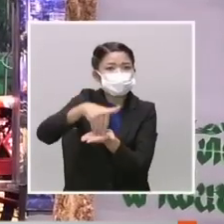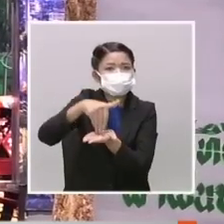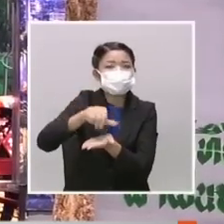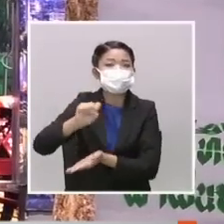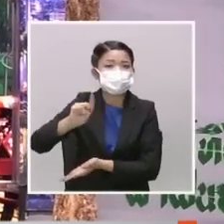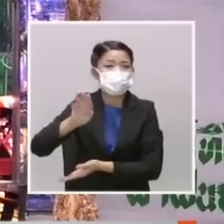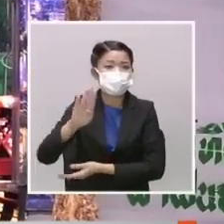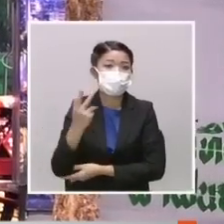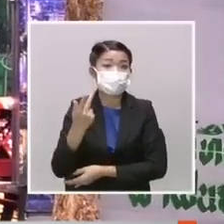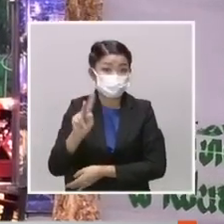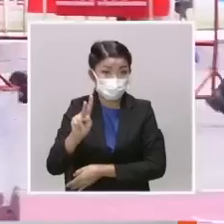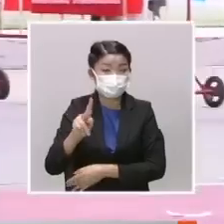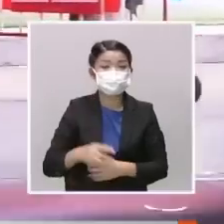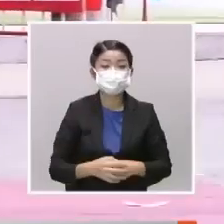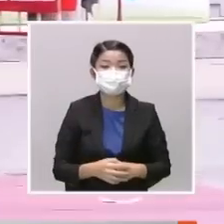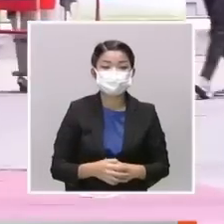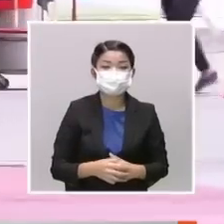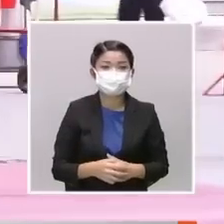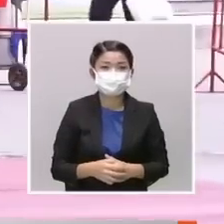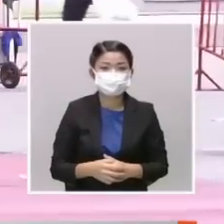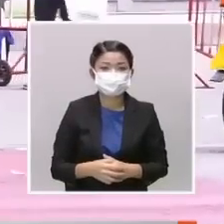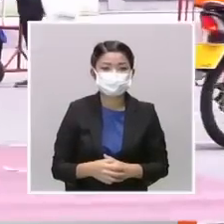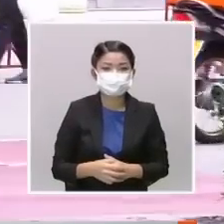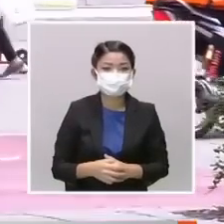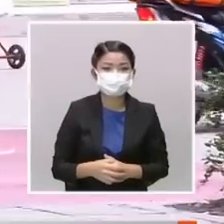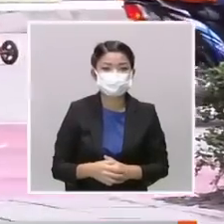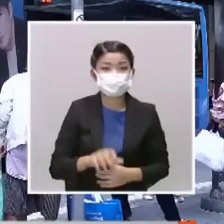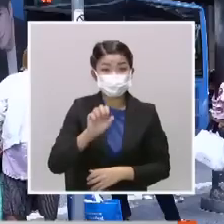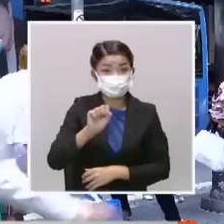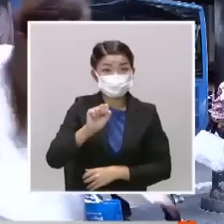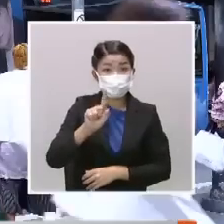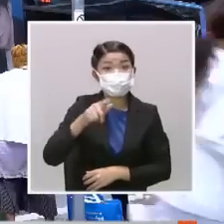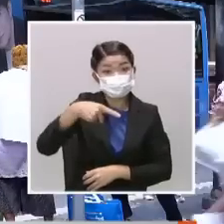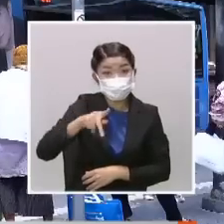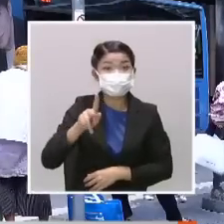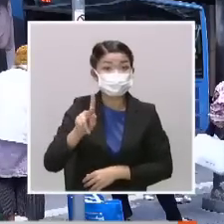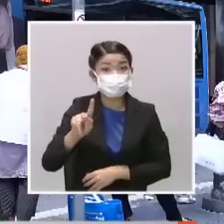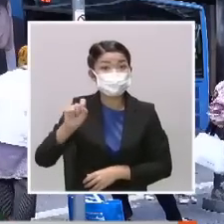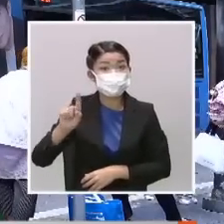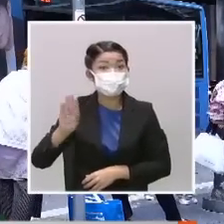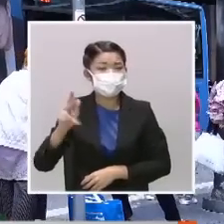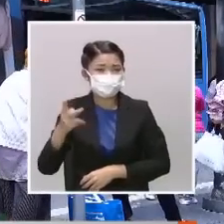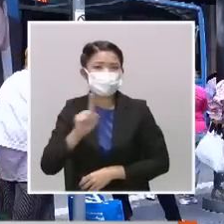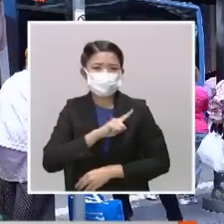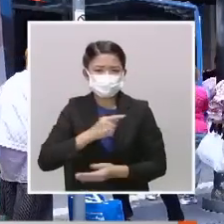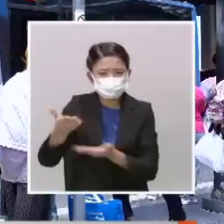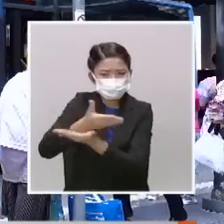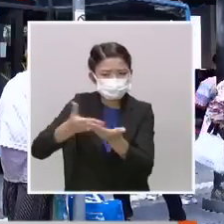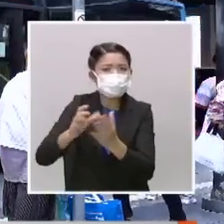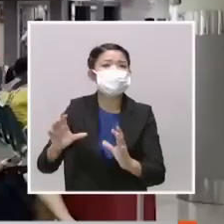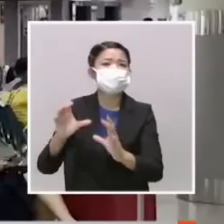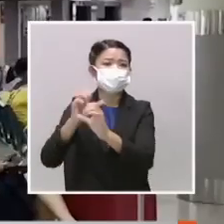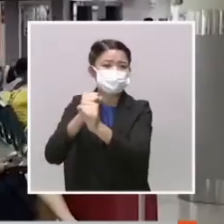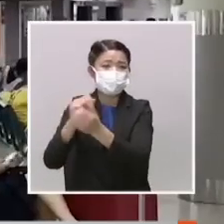ติการศูนย์บริหารสถานการณ์โควิด -19 หรือว่าสปก.สบค.ก่อนนะคะเพื่อกลั่นกรองหาข้อสรุปก่อน